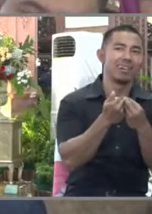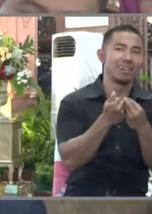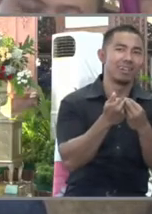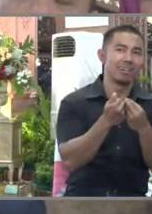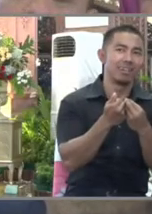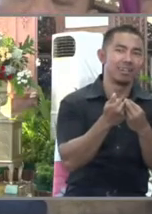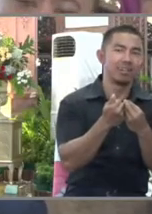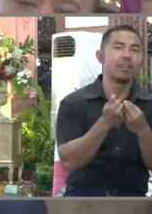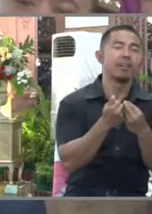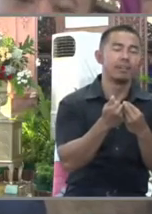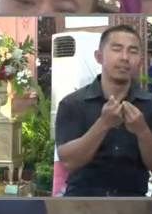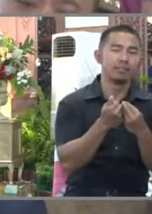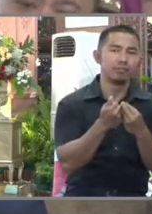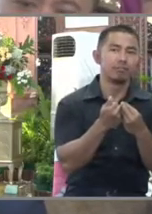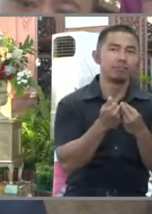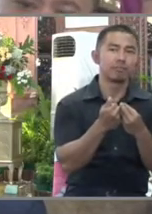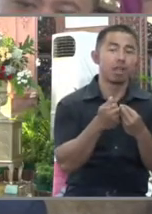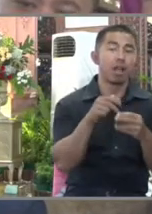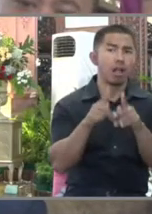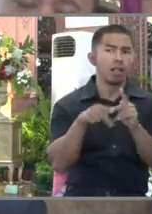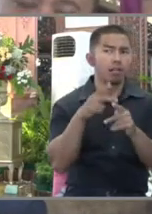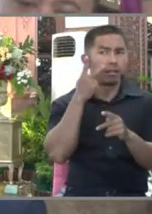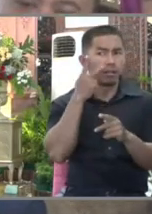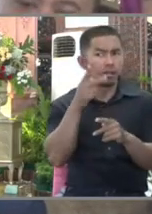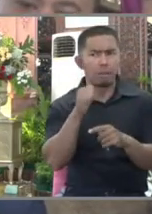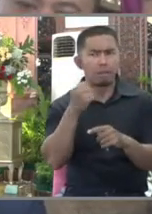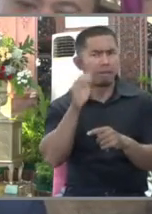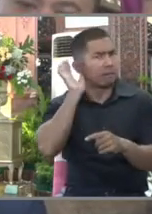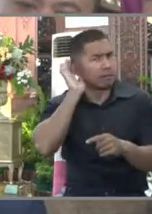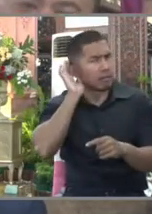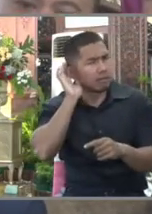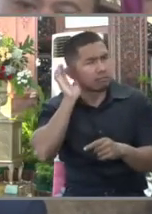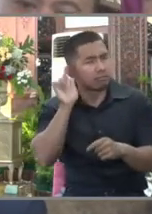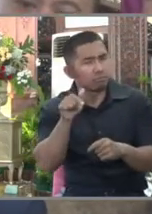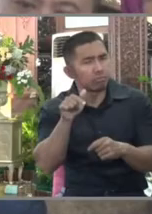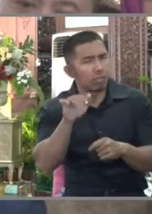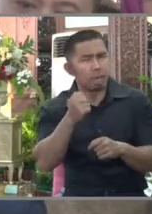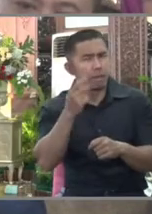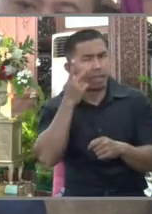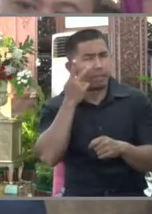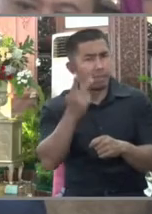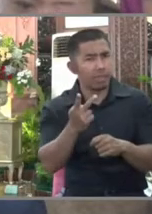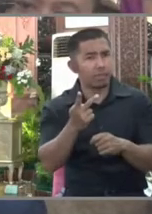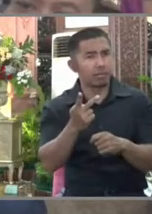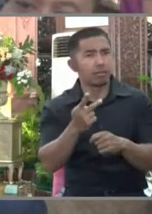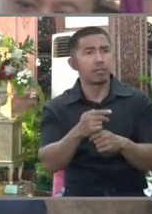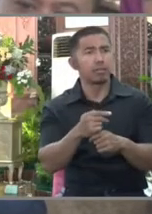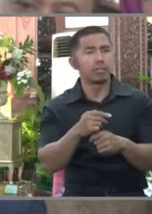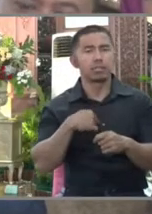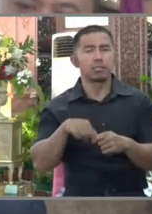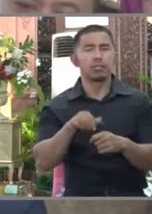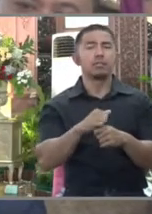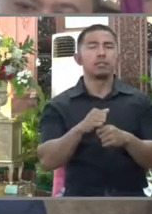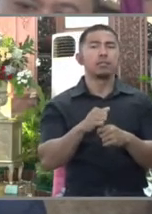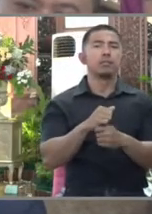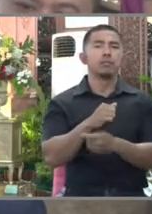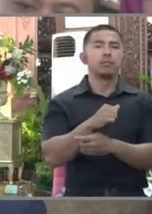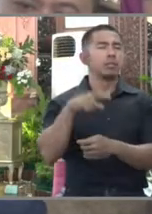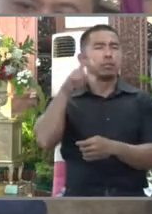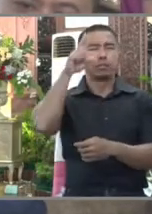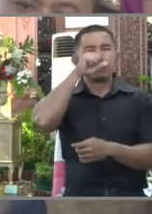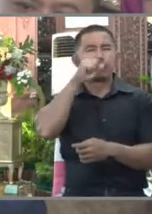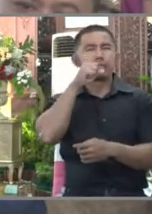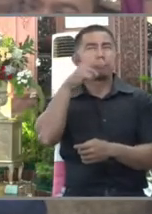kelengkapan komisi maupun badan anggaran. Kalau kita tidak pernah mendengar sama sekali, tidak pernah melihat sama sekali, kita akan sulit